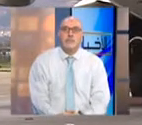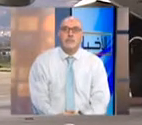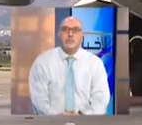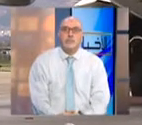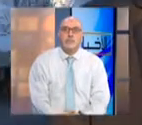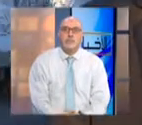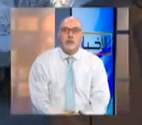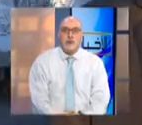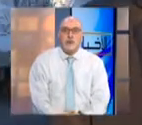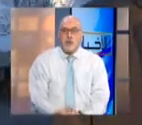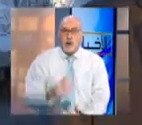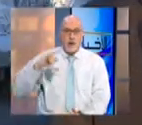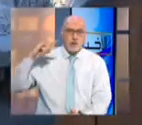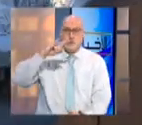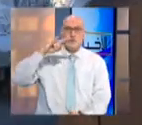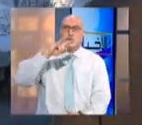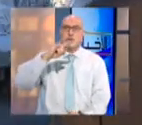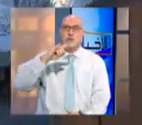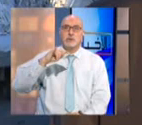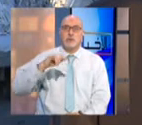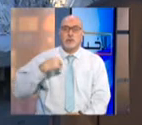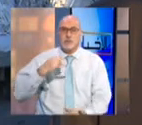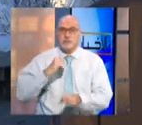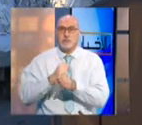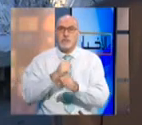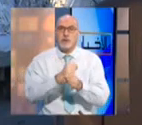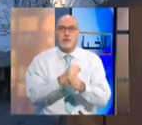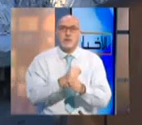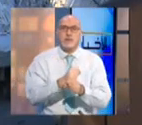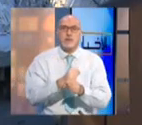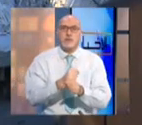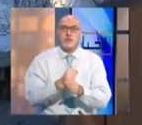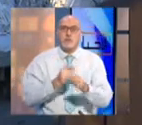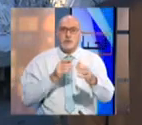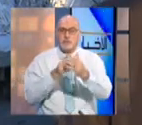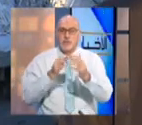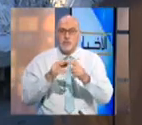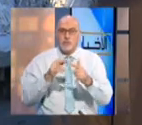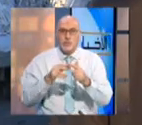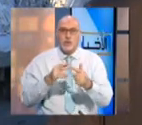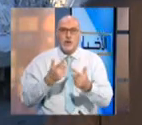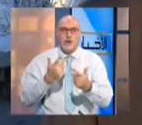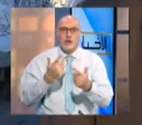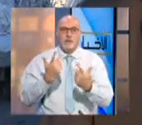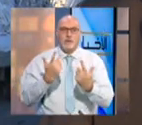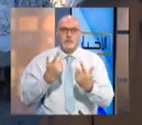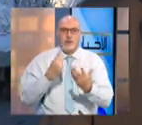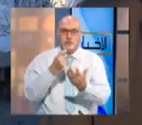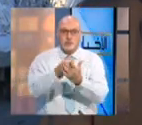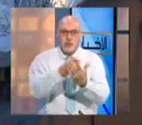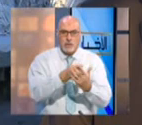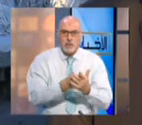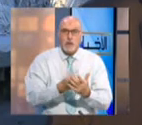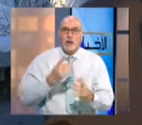الجزائريه انه راهي تعمل من اجل تدعيم اسطول الشحن الجوي من خلال